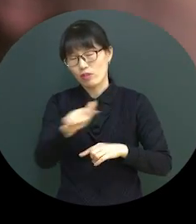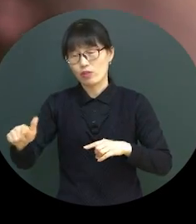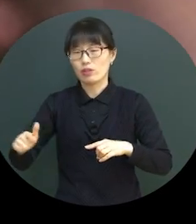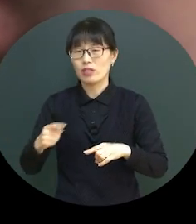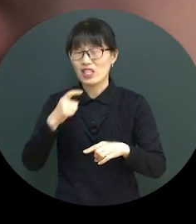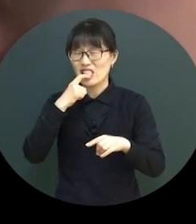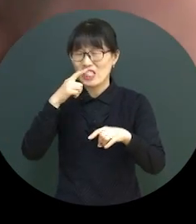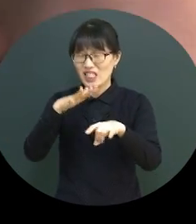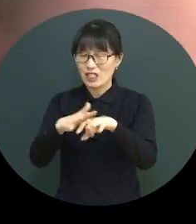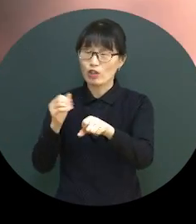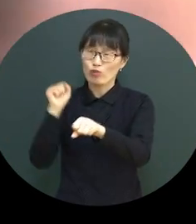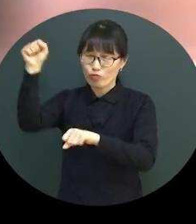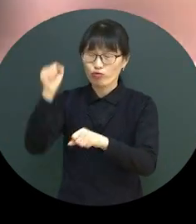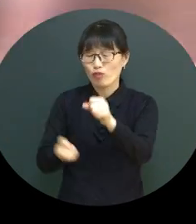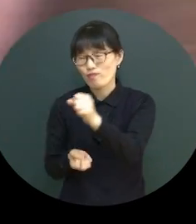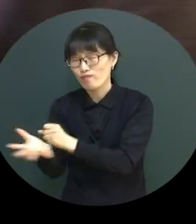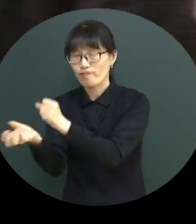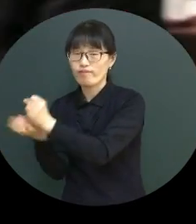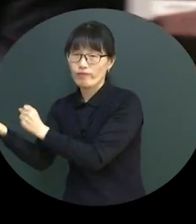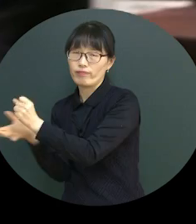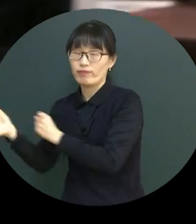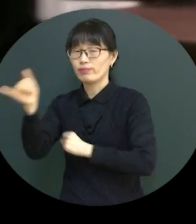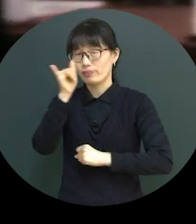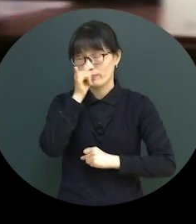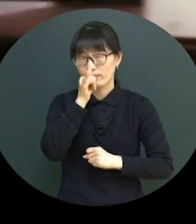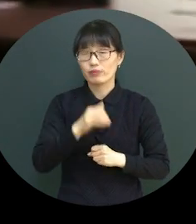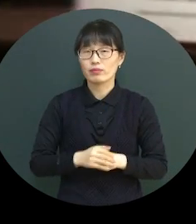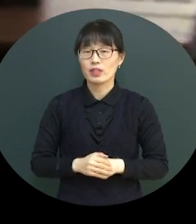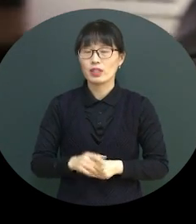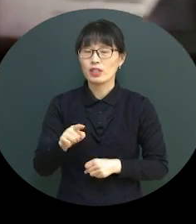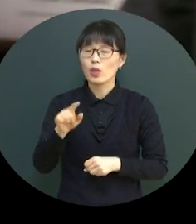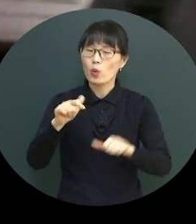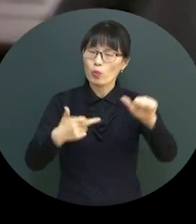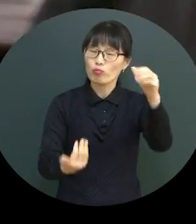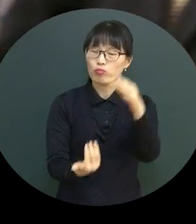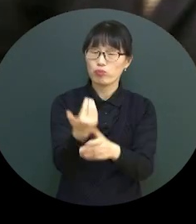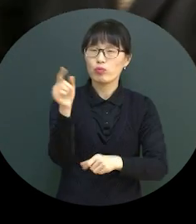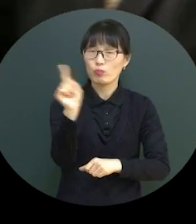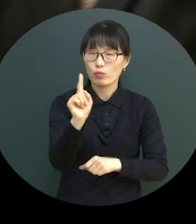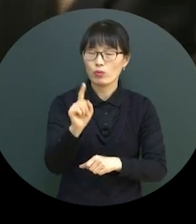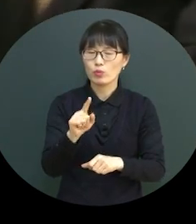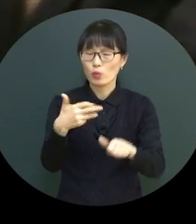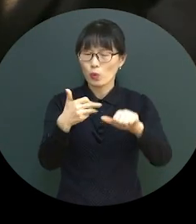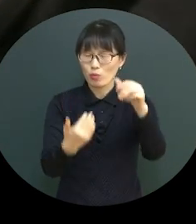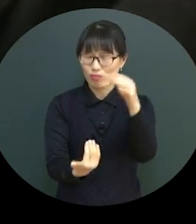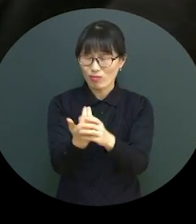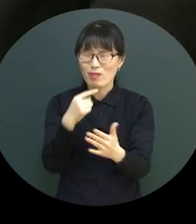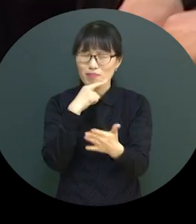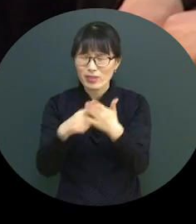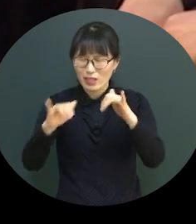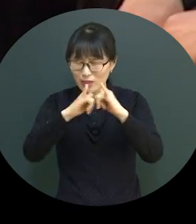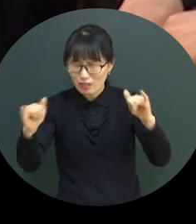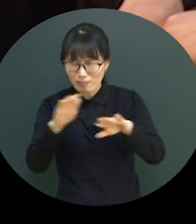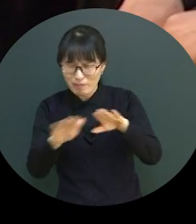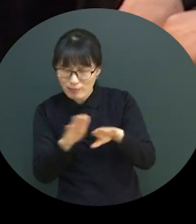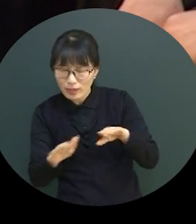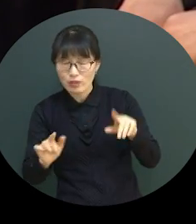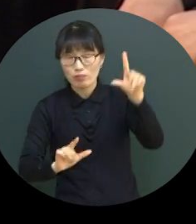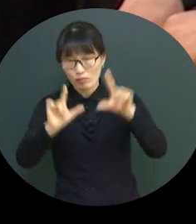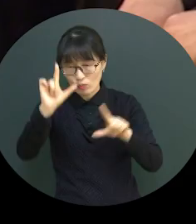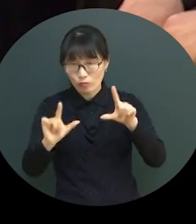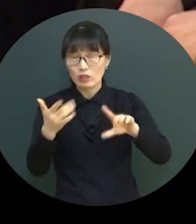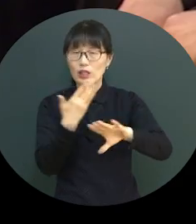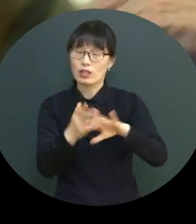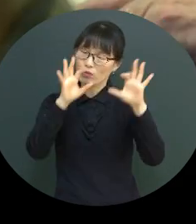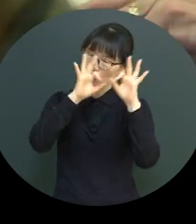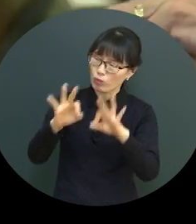민주화 운동에 커다란 영향을 주었으며 진상규명 및 피해자에 대한 보상 사례도 여러 나라의 좋은